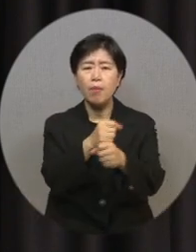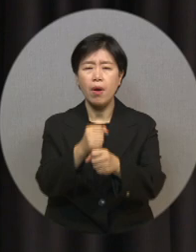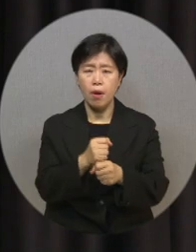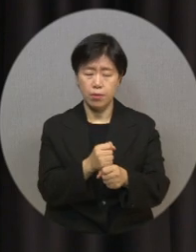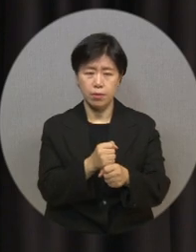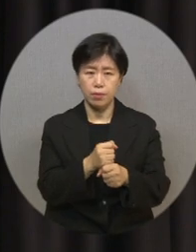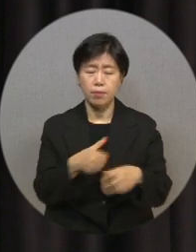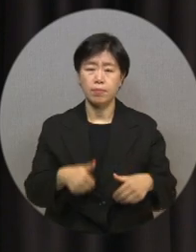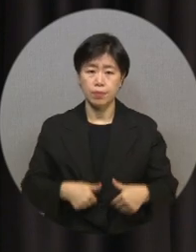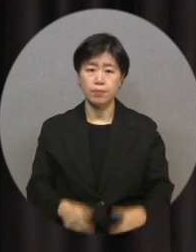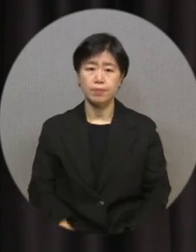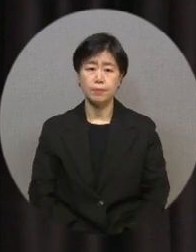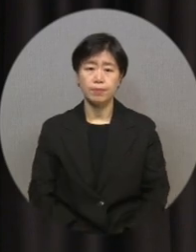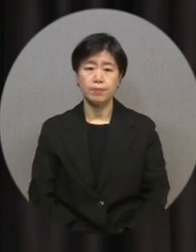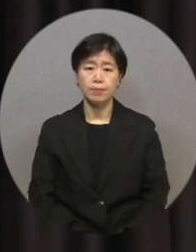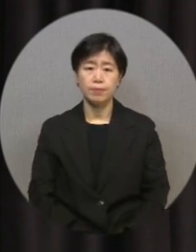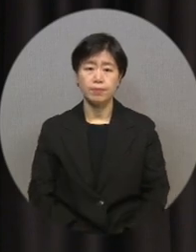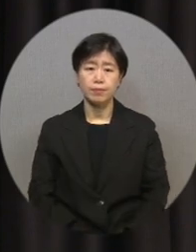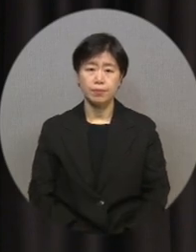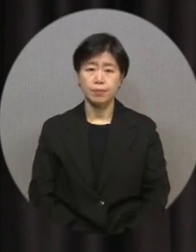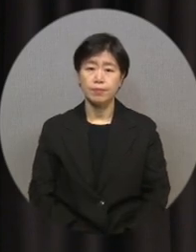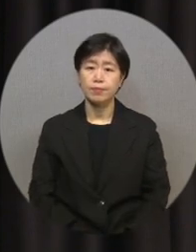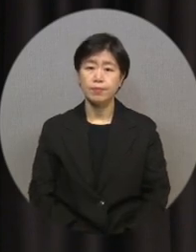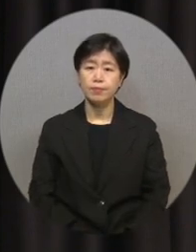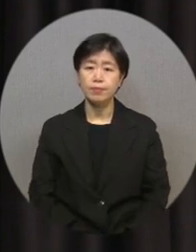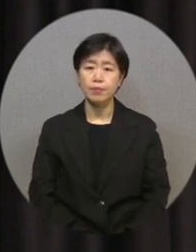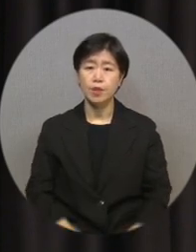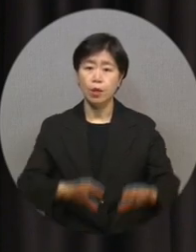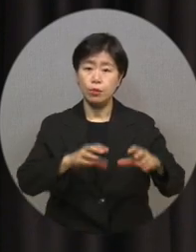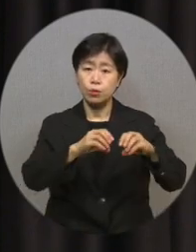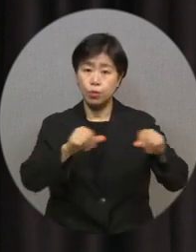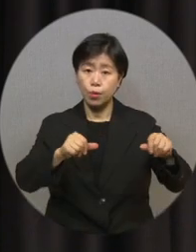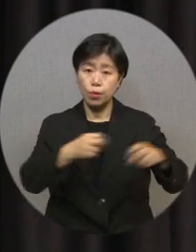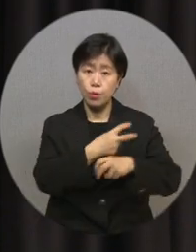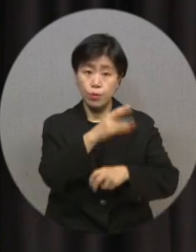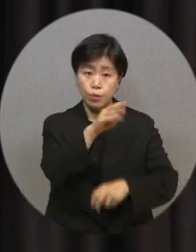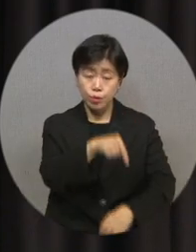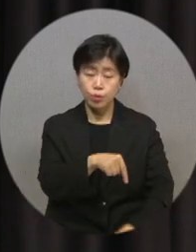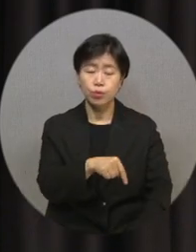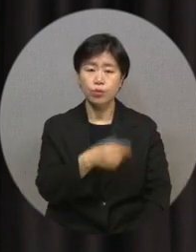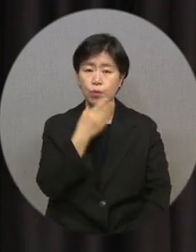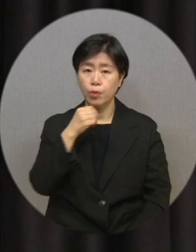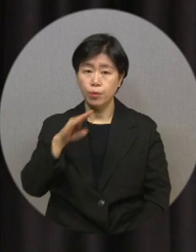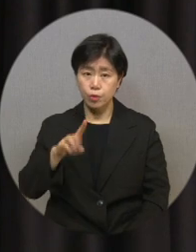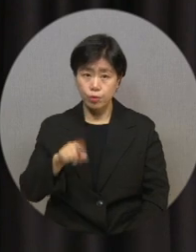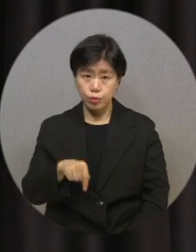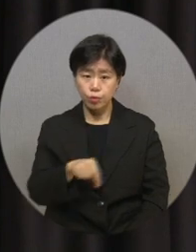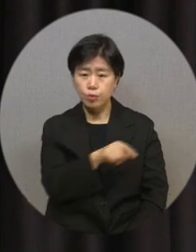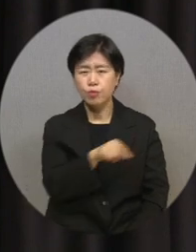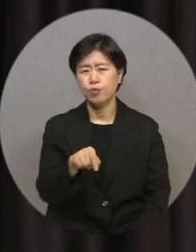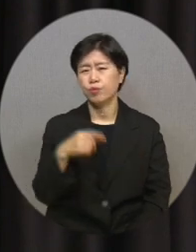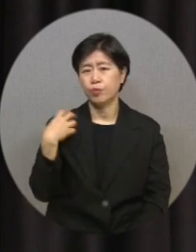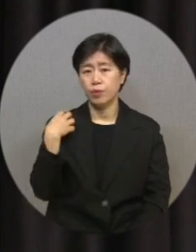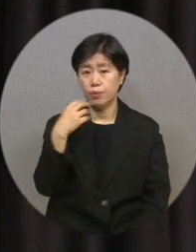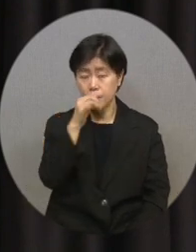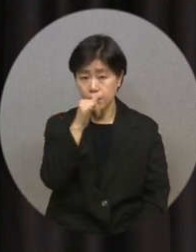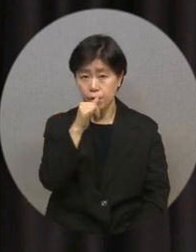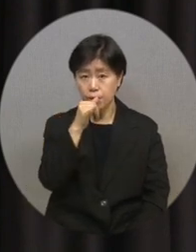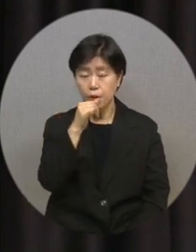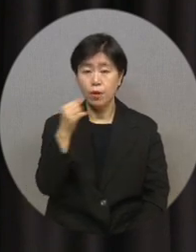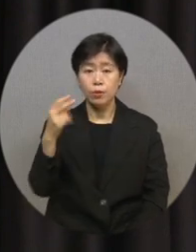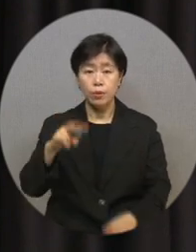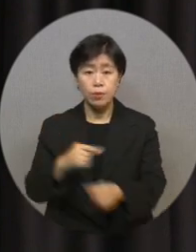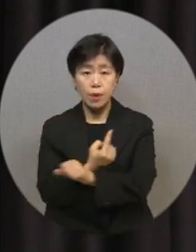교통부 아고 보건 복지부가 교대로 하고 있는데요 그중에 아홉 개 기간이 저희를 포함해서 아홉 개